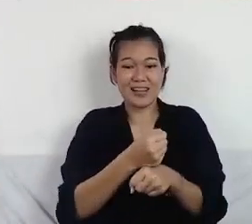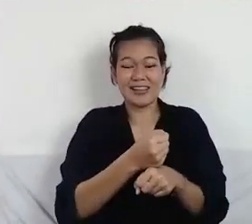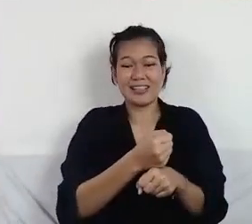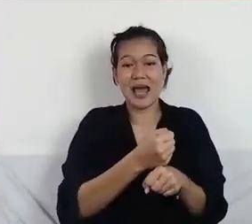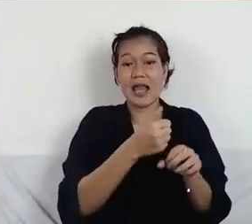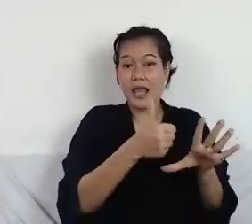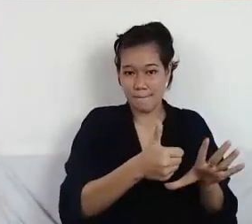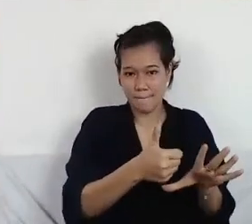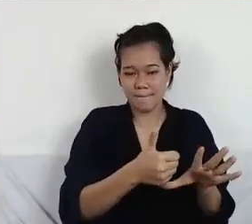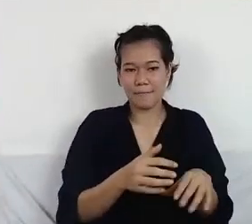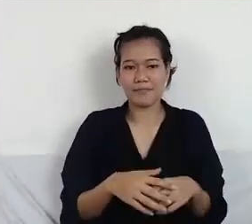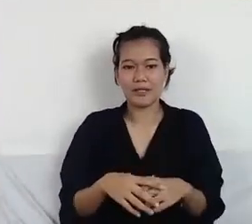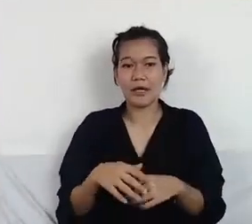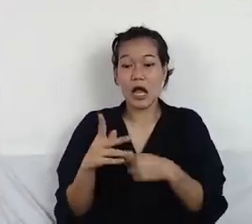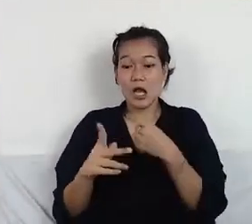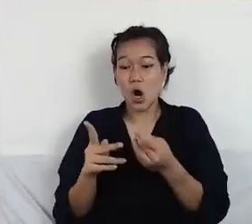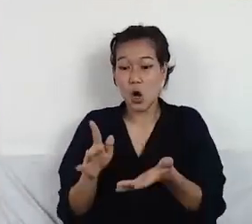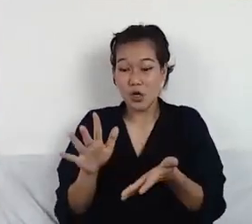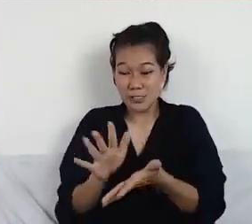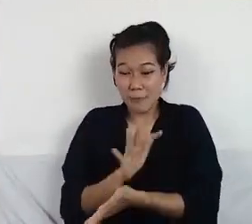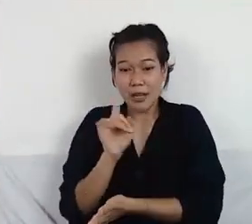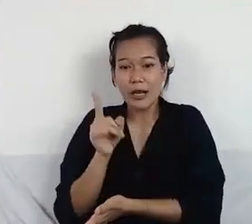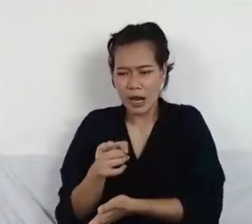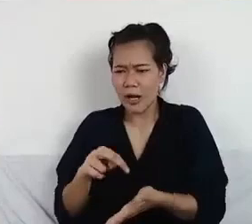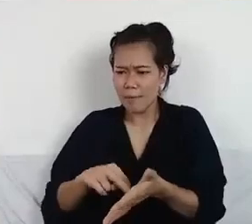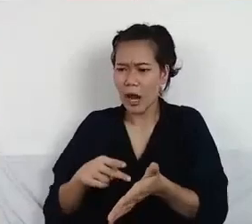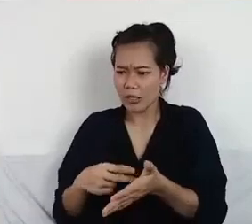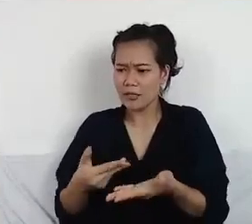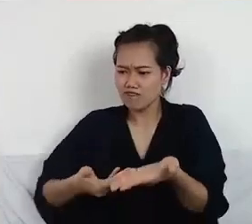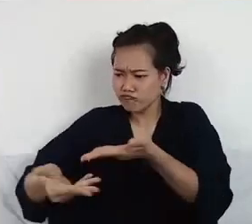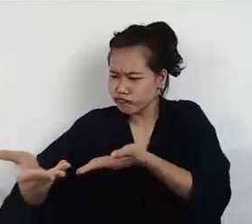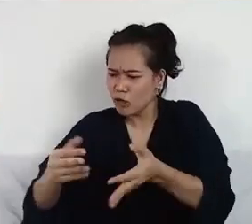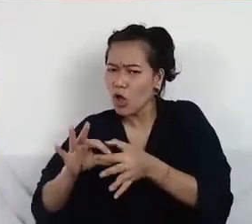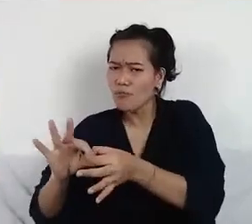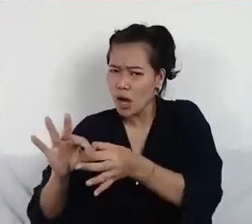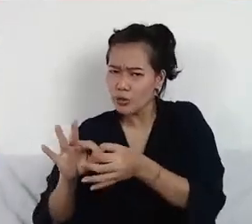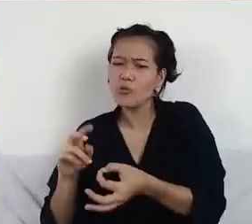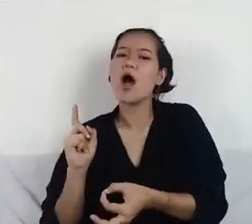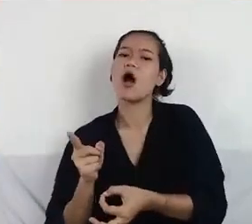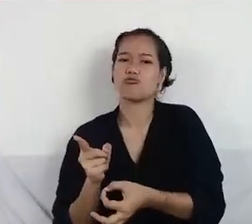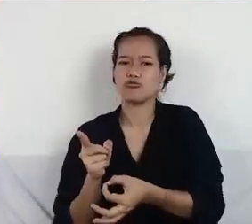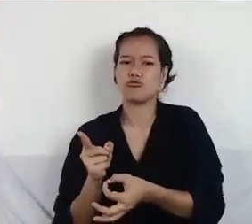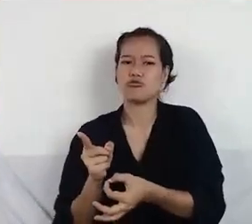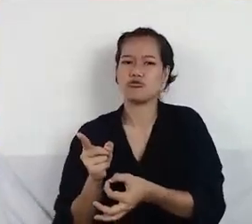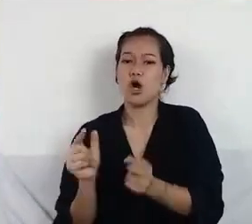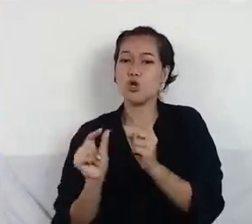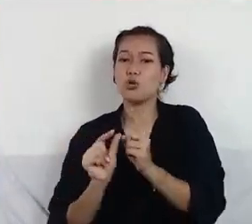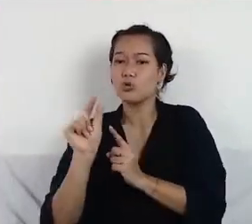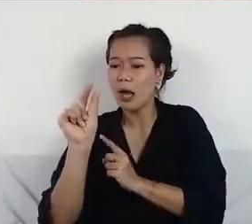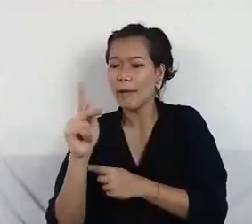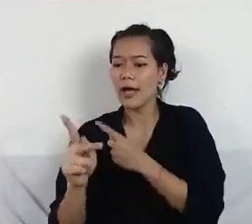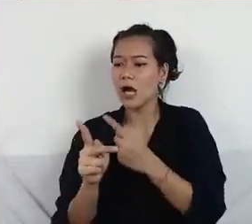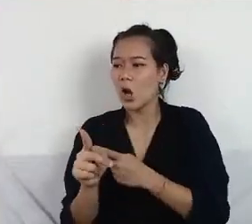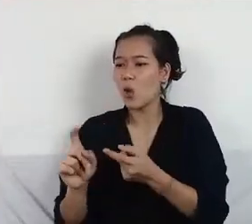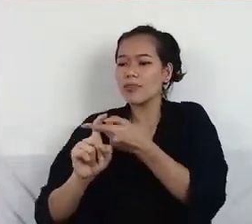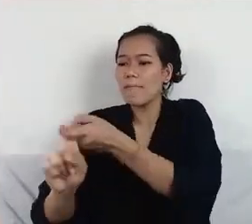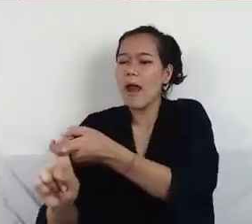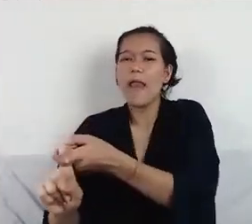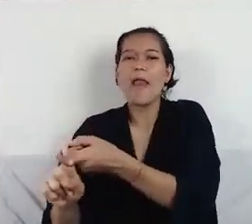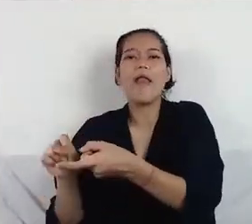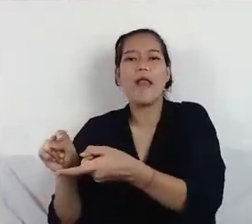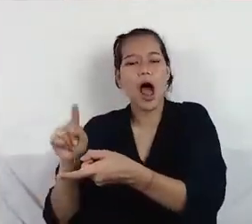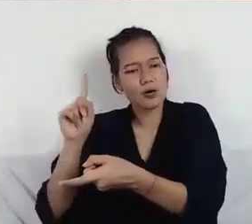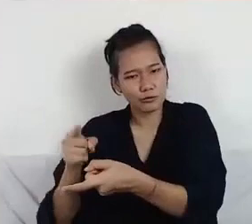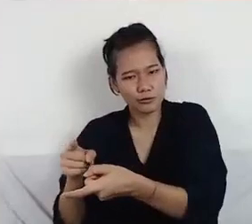Selama masih ada kesempatan, saling bertolonganlah kamu. Terutama kepada teman seiman. Tetapi